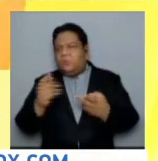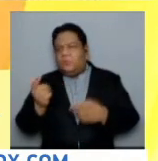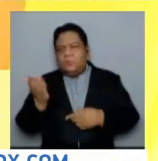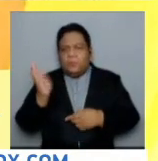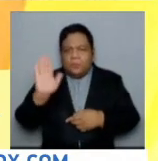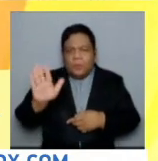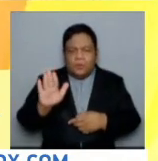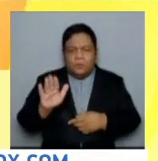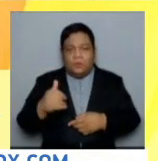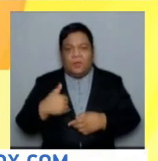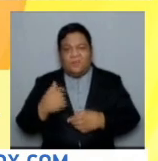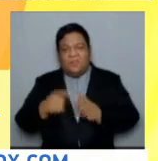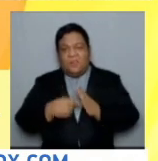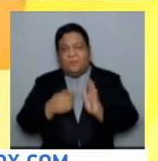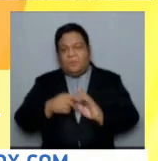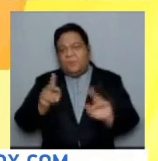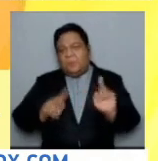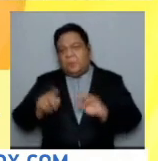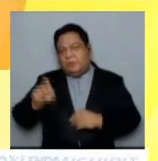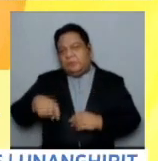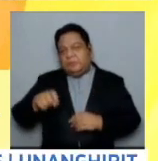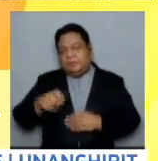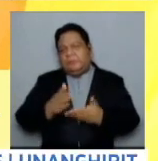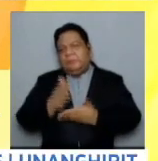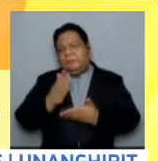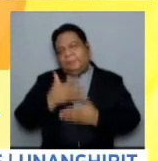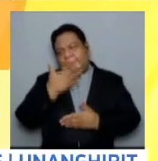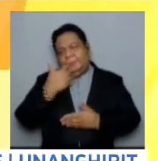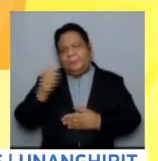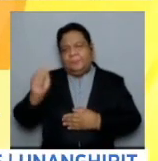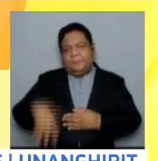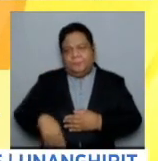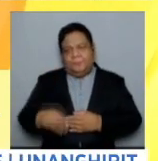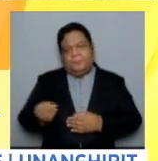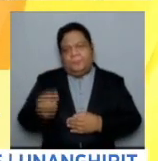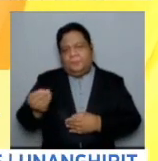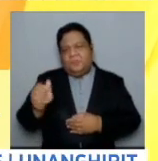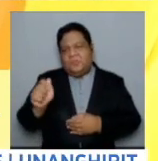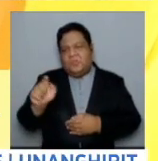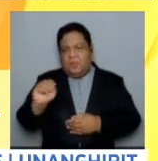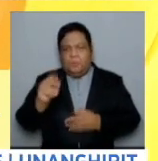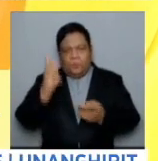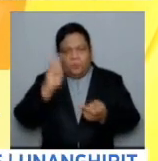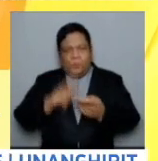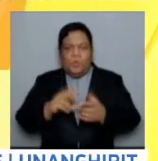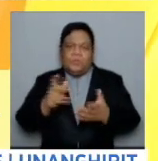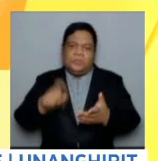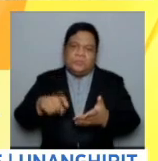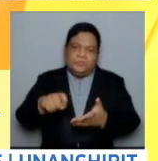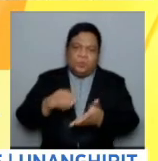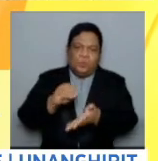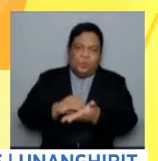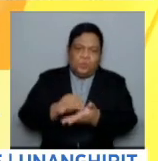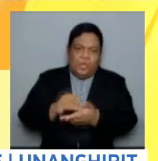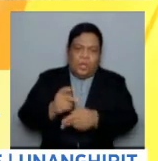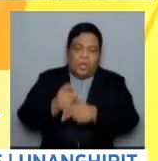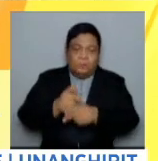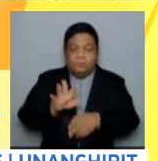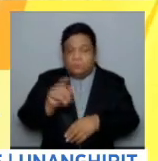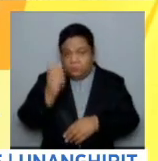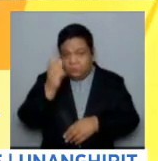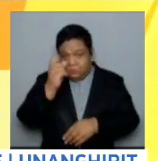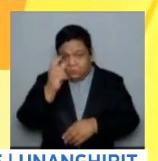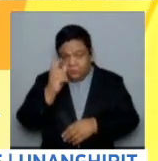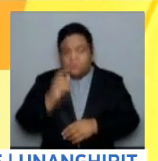pangangailangan, kumakapit talaga sa patalim yung mga tao. Pero kahit na po ganun, kailangan po ay maging